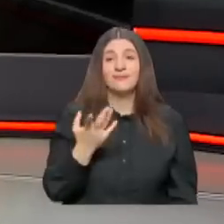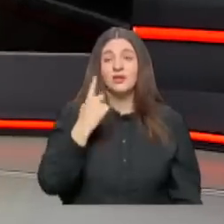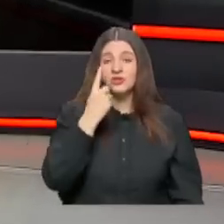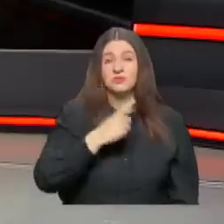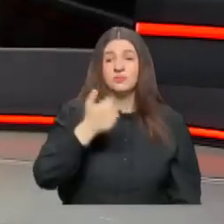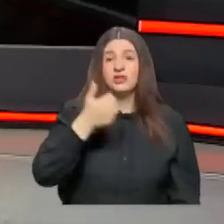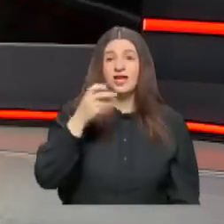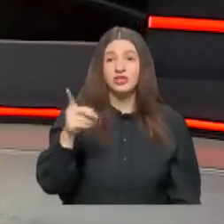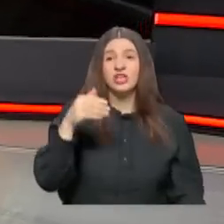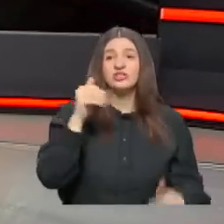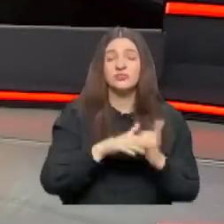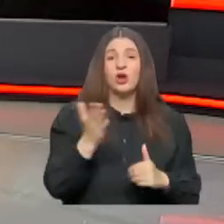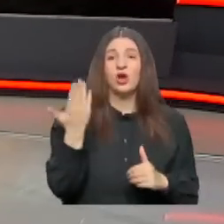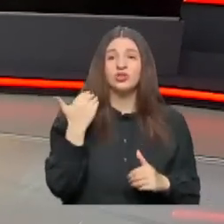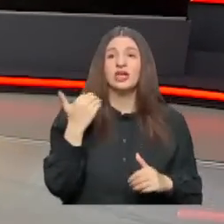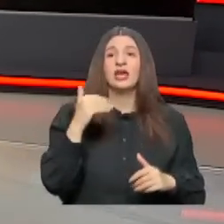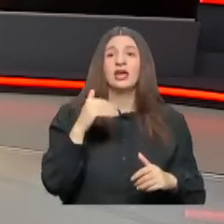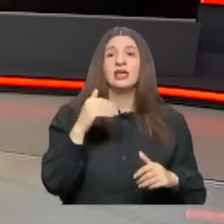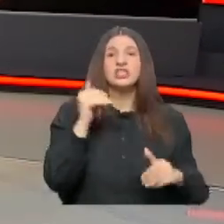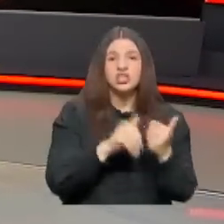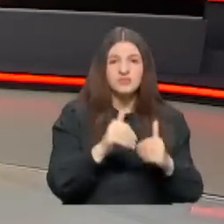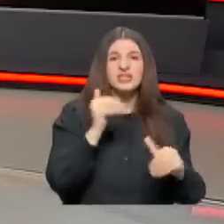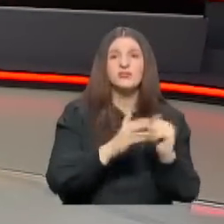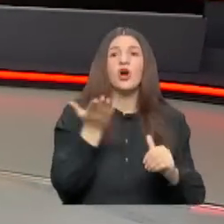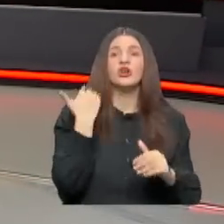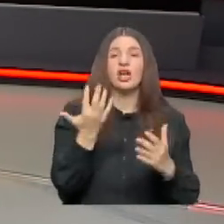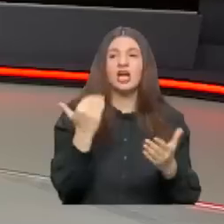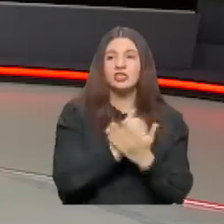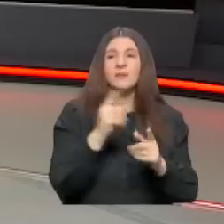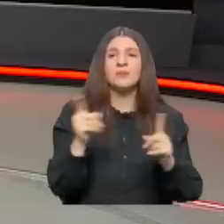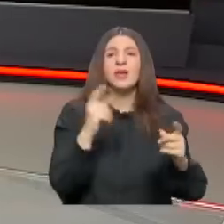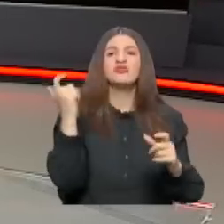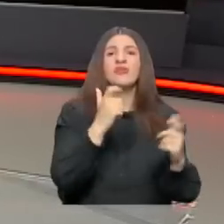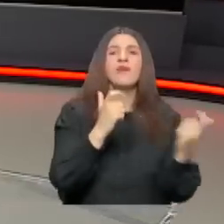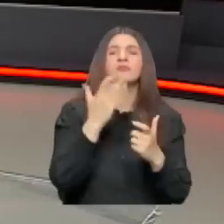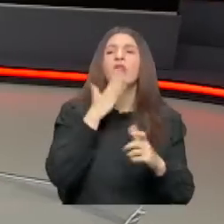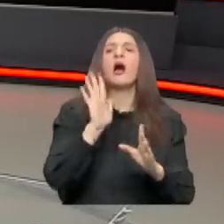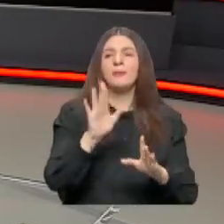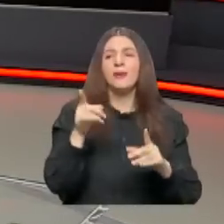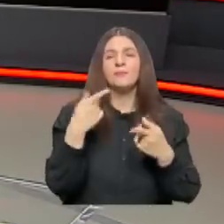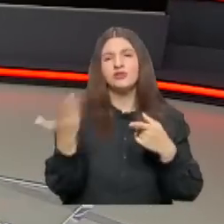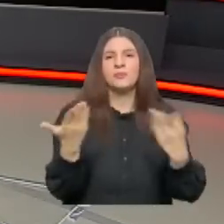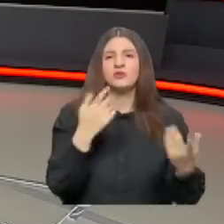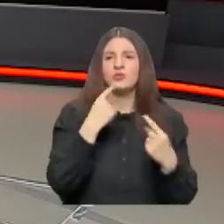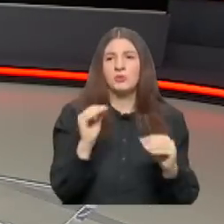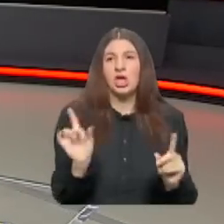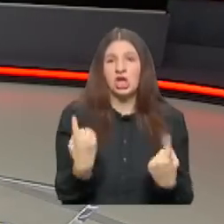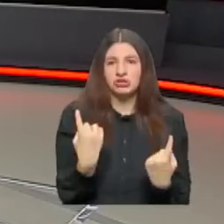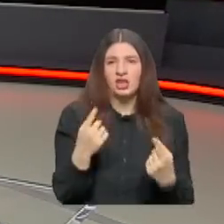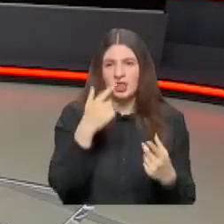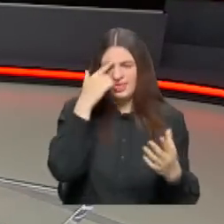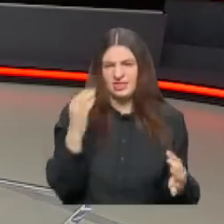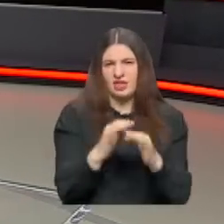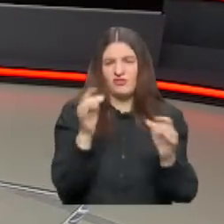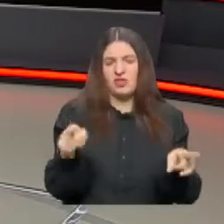Cumhurbaşkanı Erdoğan seçimden önce kazanacağız dedi. Bunlar ayrı konuşmalar bu arada, birbirlerine cevap vermiyorlar ama ilginç, denk